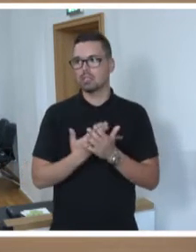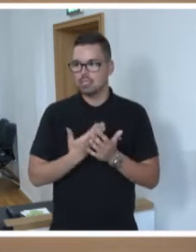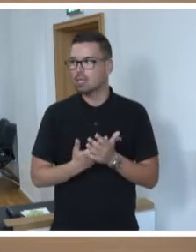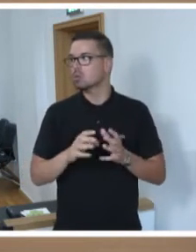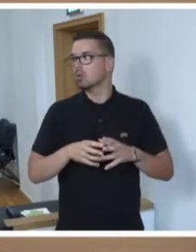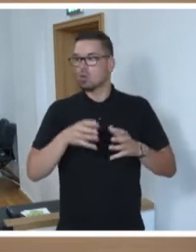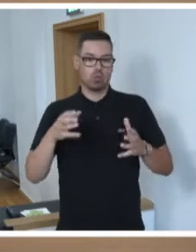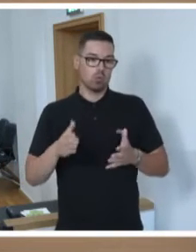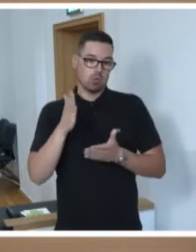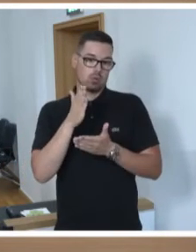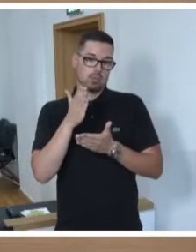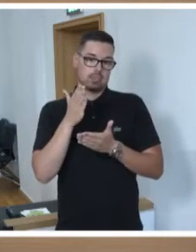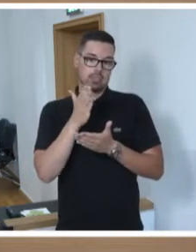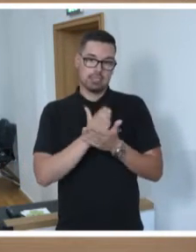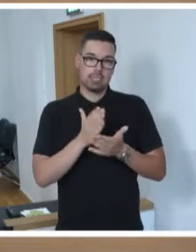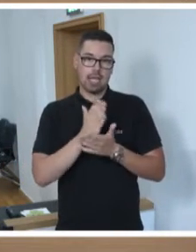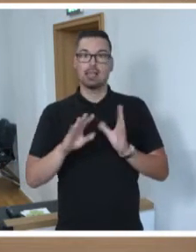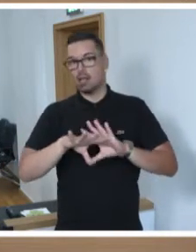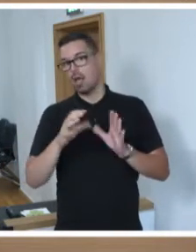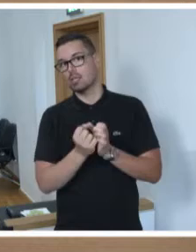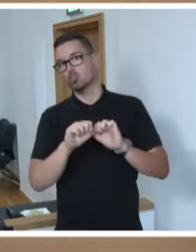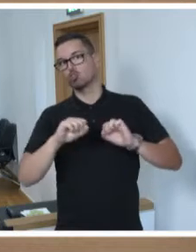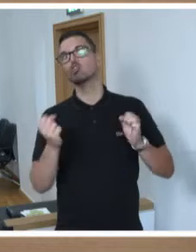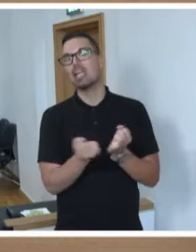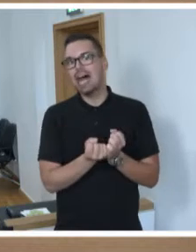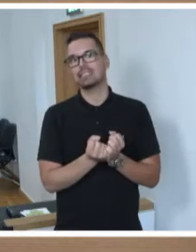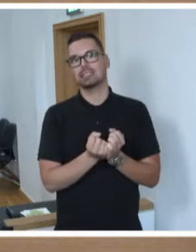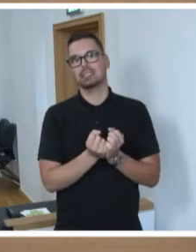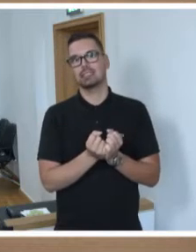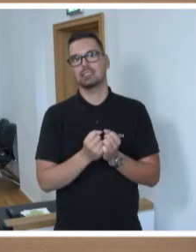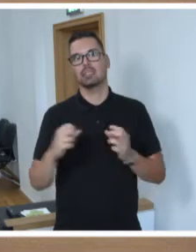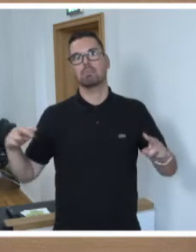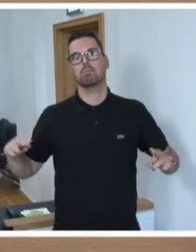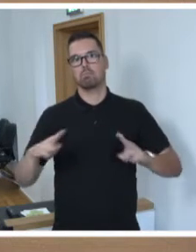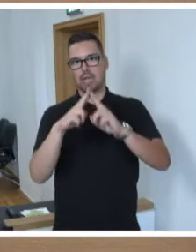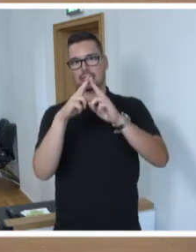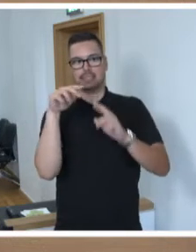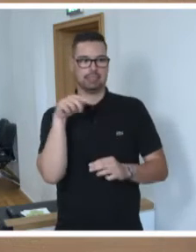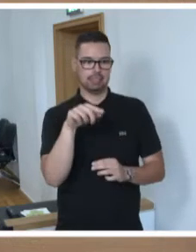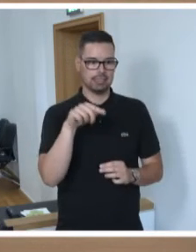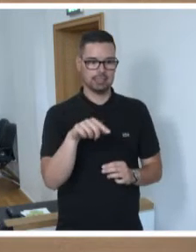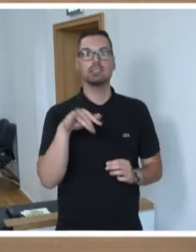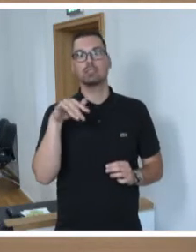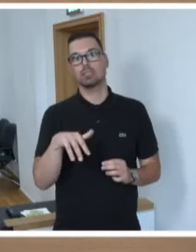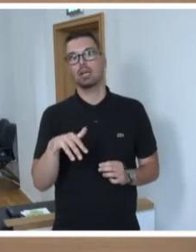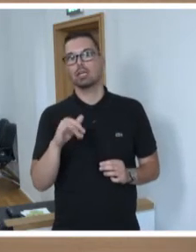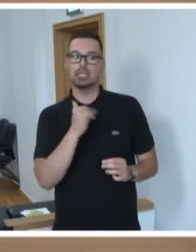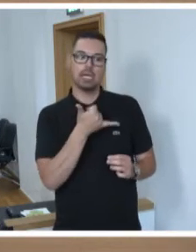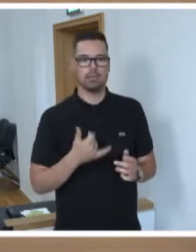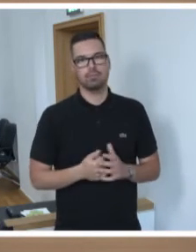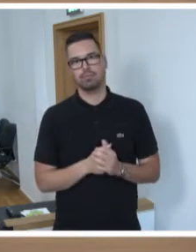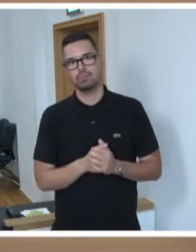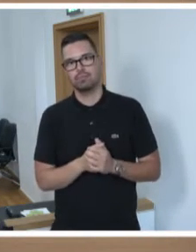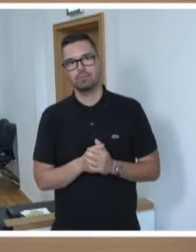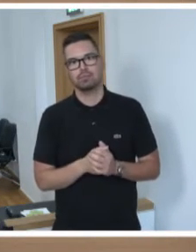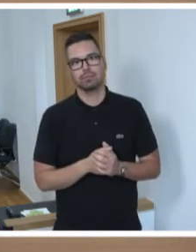Großteil der Staaten, fast alle Staaten, auch zu den Klimaschutzzielen, die in Paris vereinbart worden sind, auch bekennen. Wir